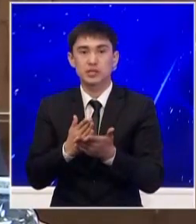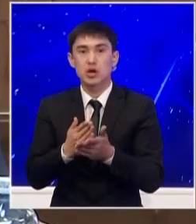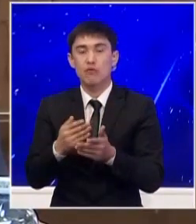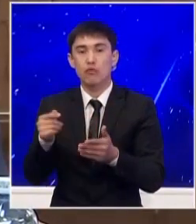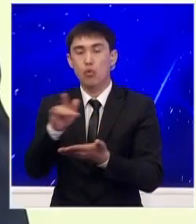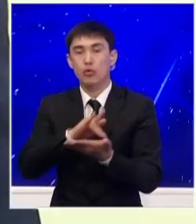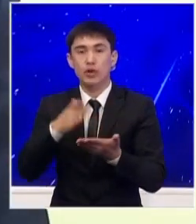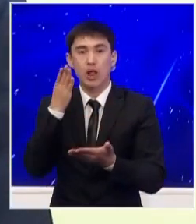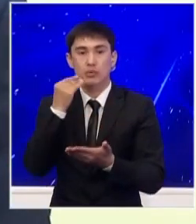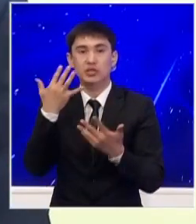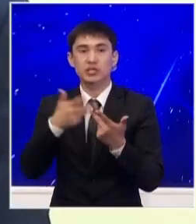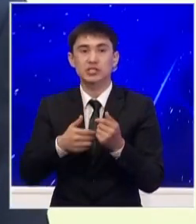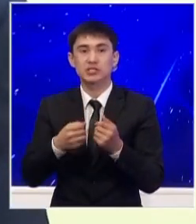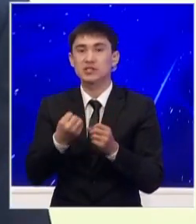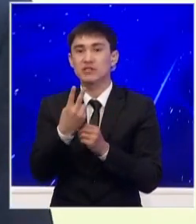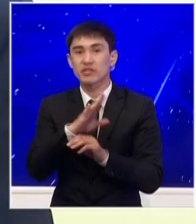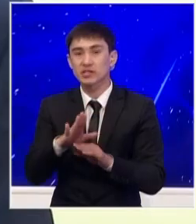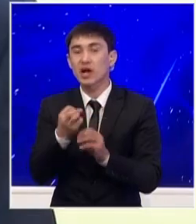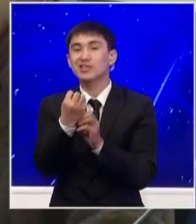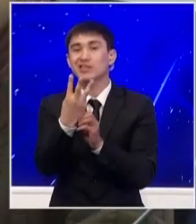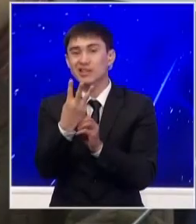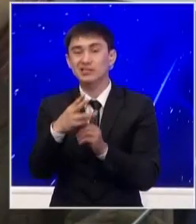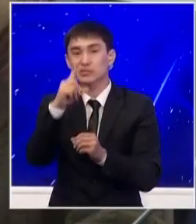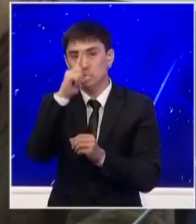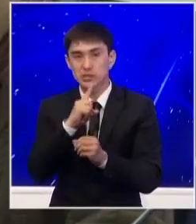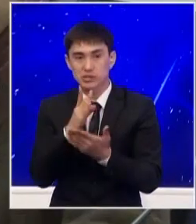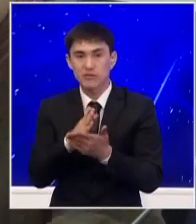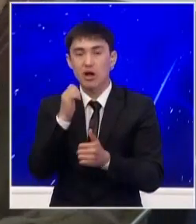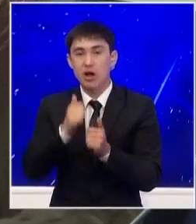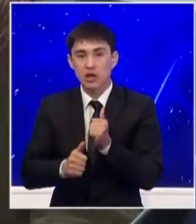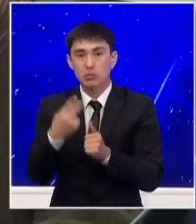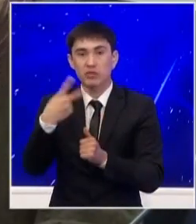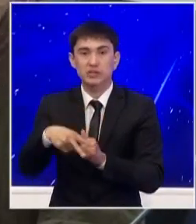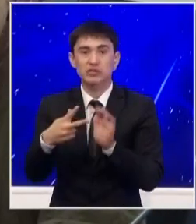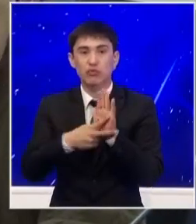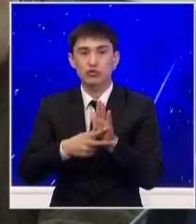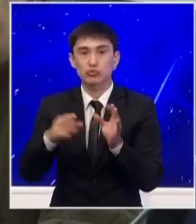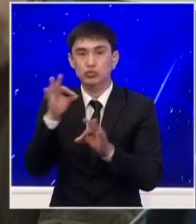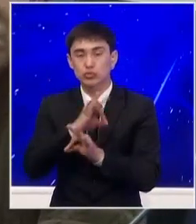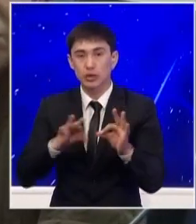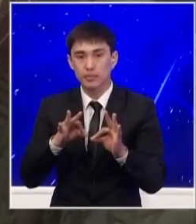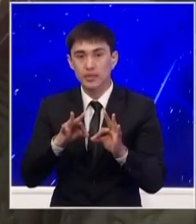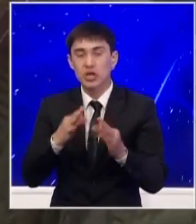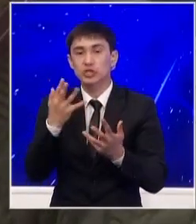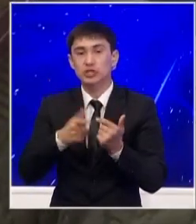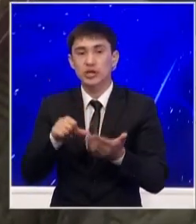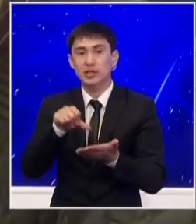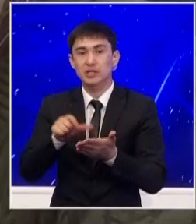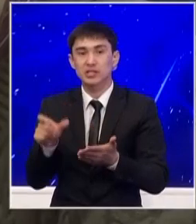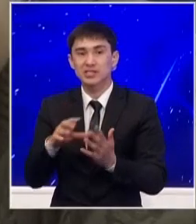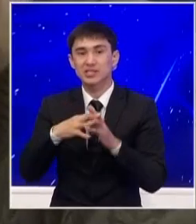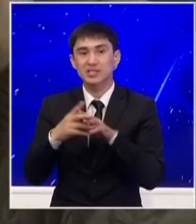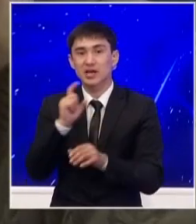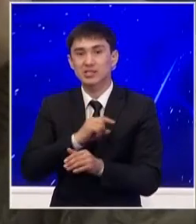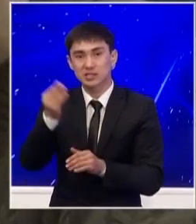в городе Алматы, насчитывается не 12, а 13 месяцев, и в каждом по 28 суток. Как считает кандидат